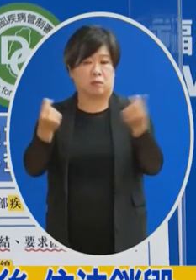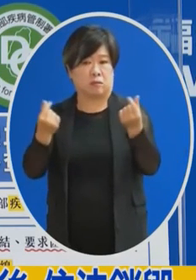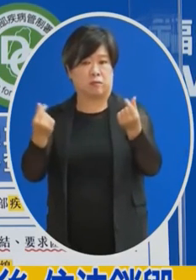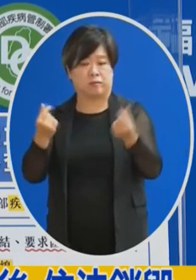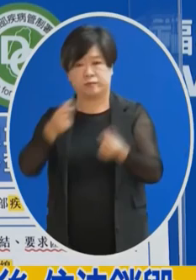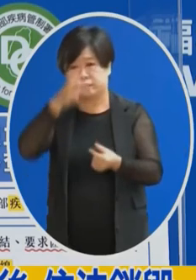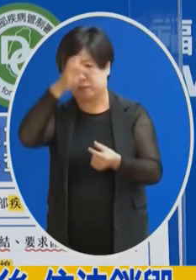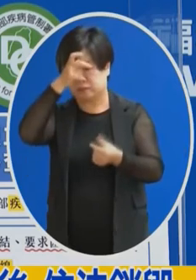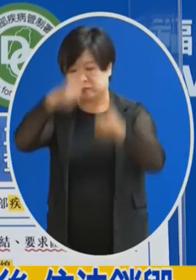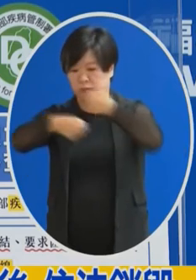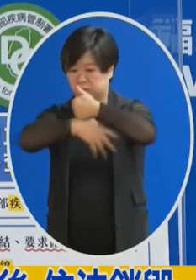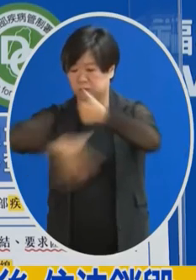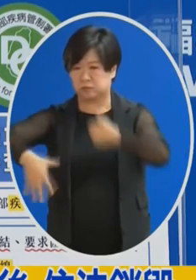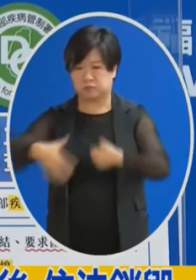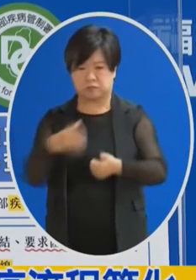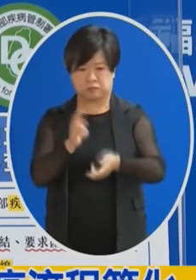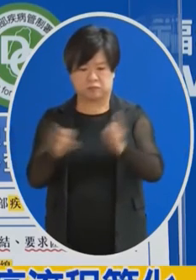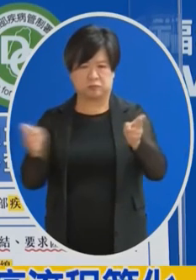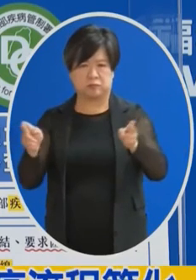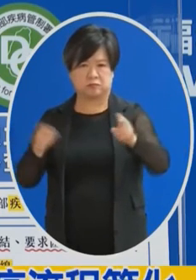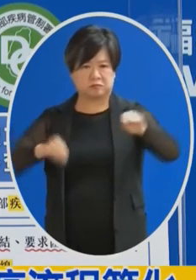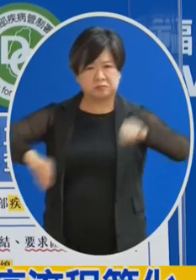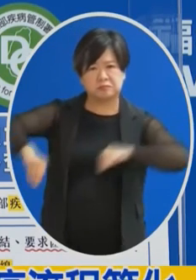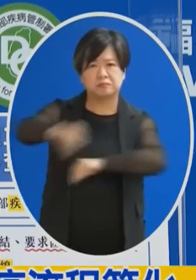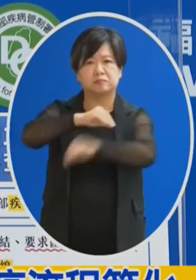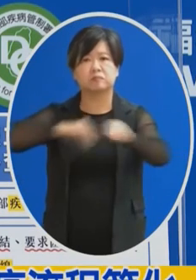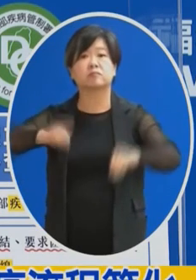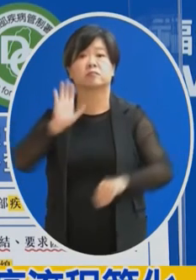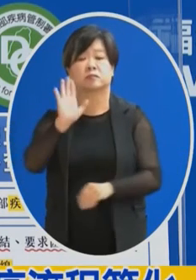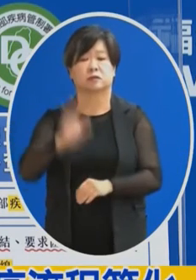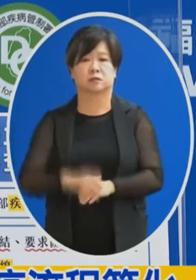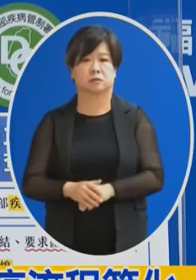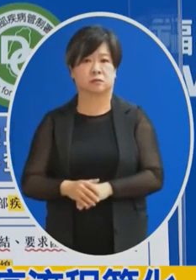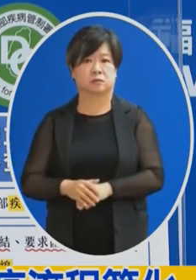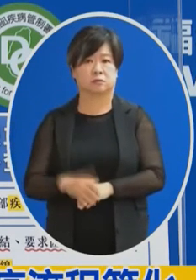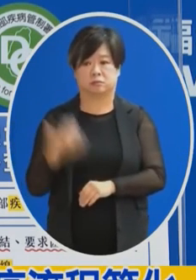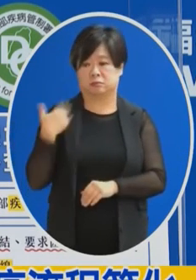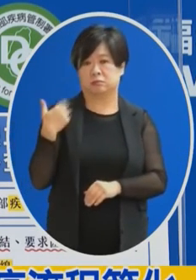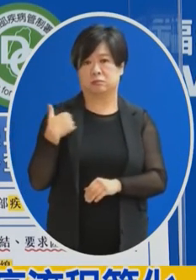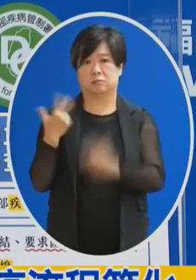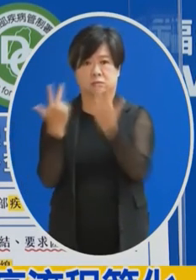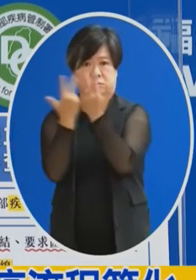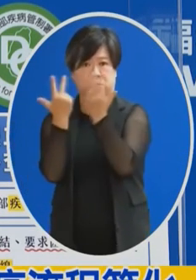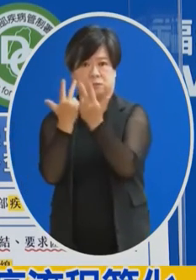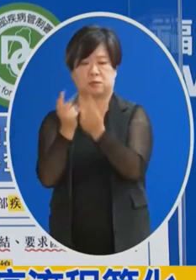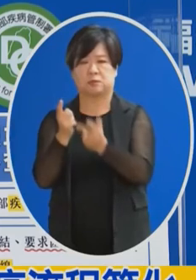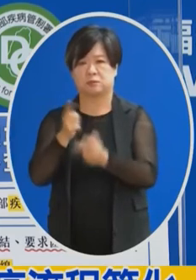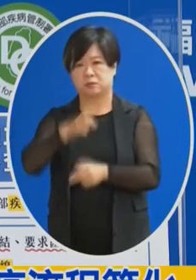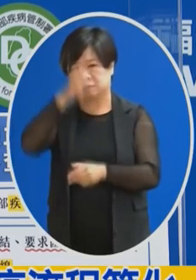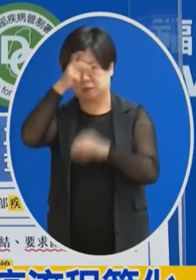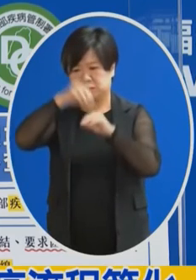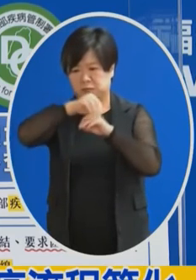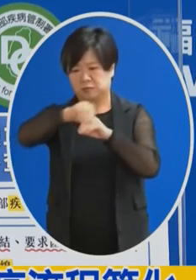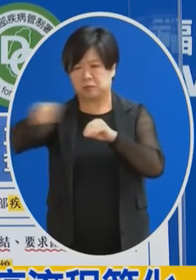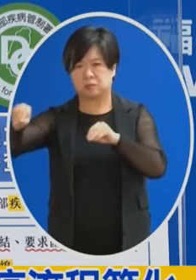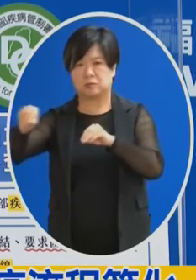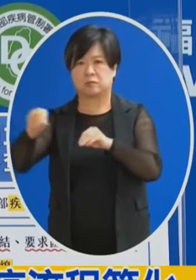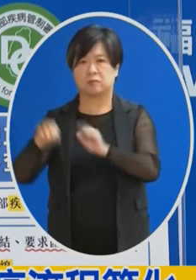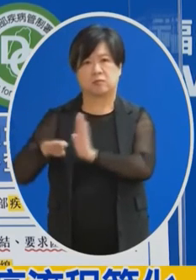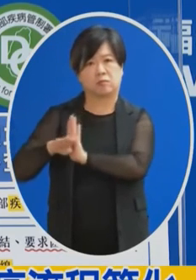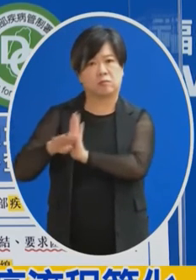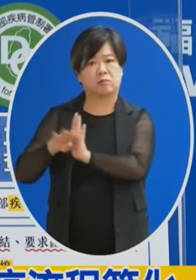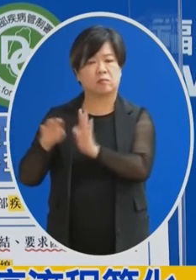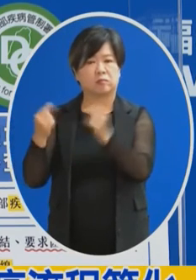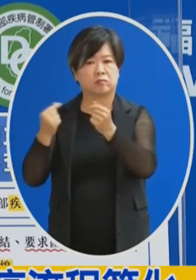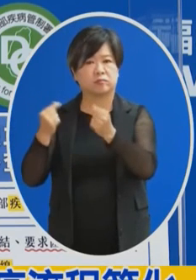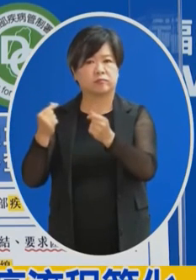的警力去协助去调用，好像之前新北市的派出所，那就是由旁边三个派